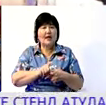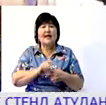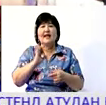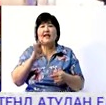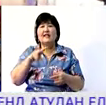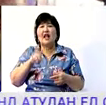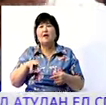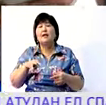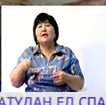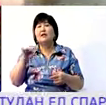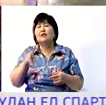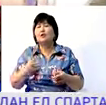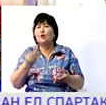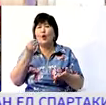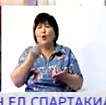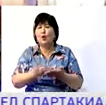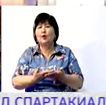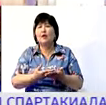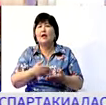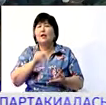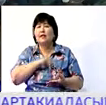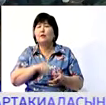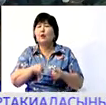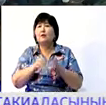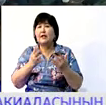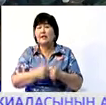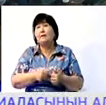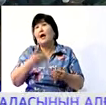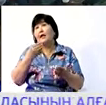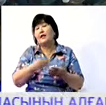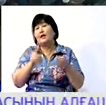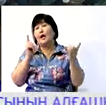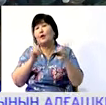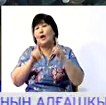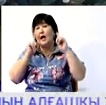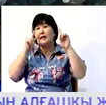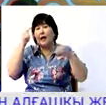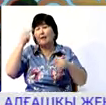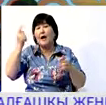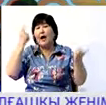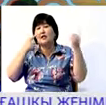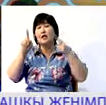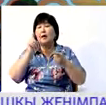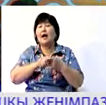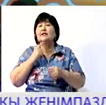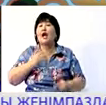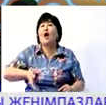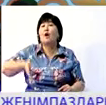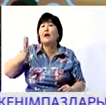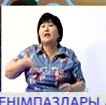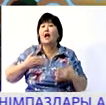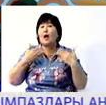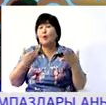ислам дініне қосылған өте үлкен бір құнды еңбек болып есептеледі екен де. Келелі кездесуде даңқты ғалымның шығармашылығына қатысты баяндамалар